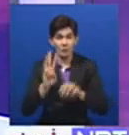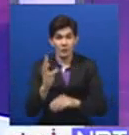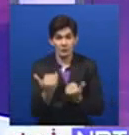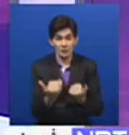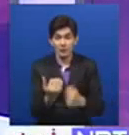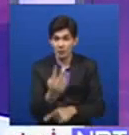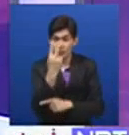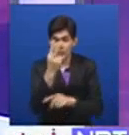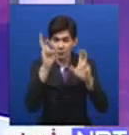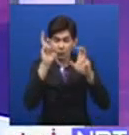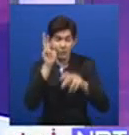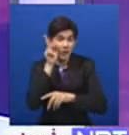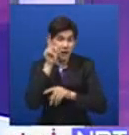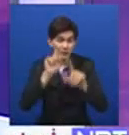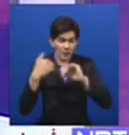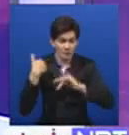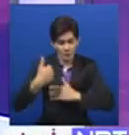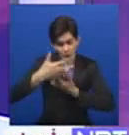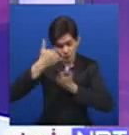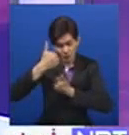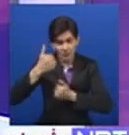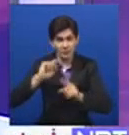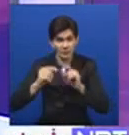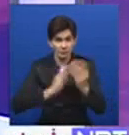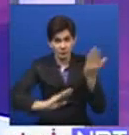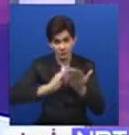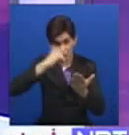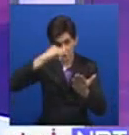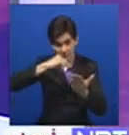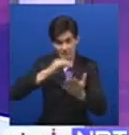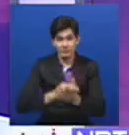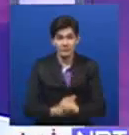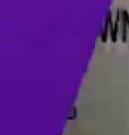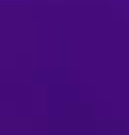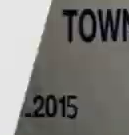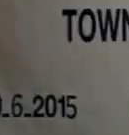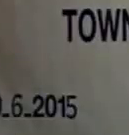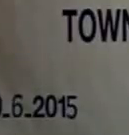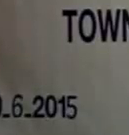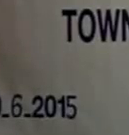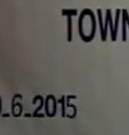และช่วงนี้มาติดตามประเด็นข่าวที่น่าสนใจในชีพจรข่าวกันค่ะ